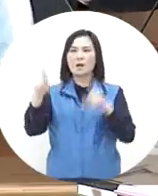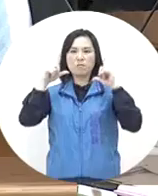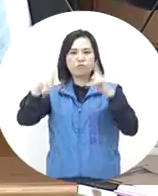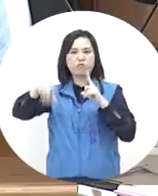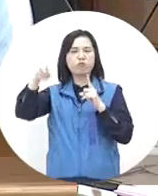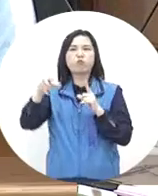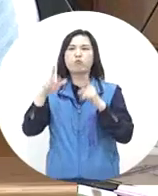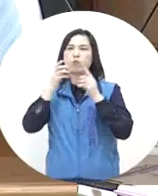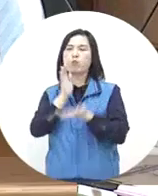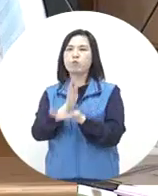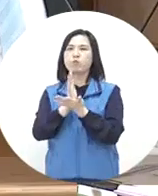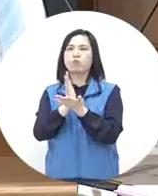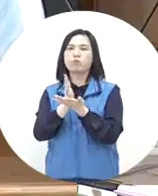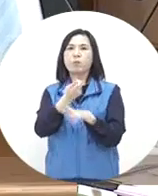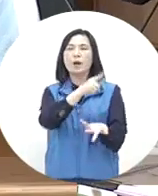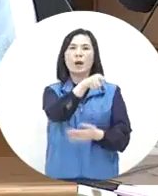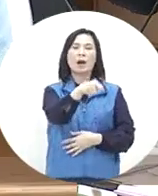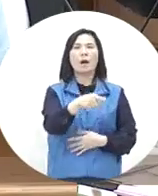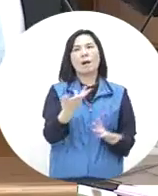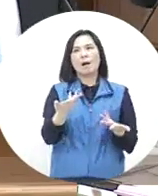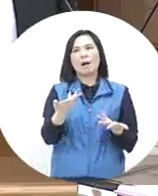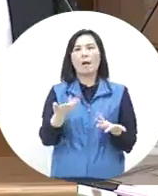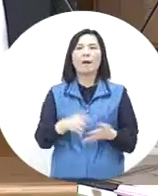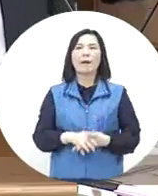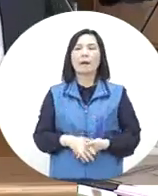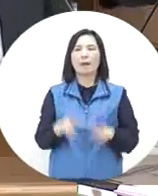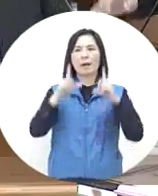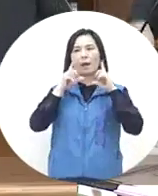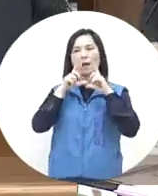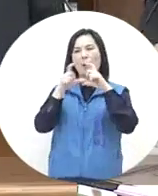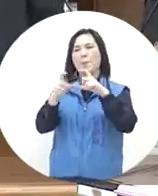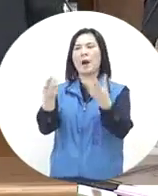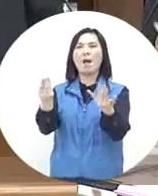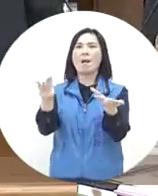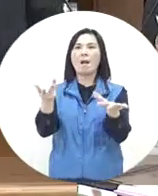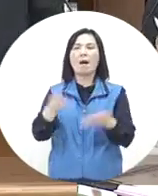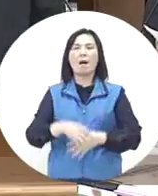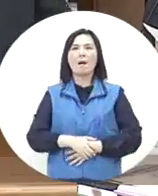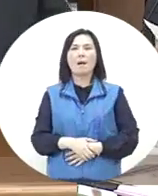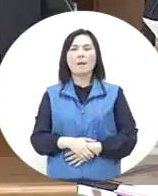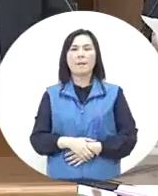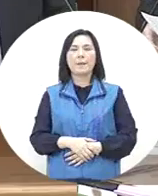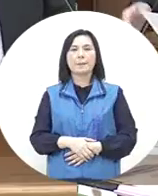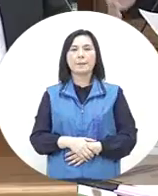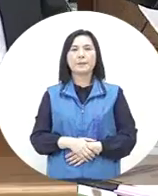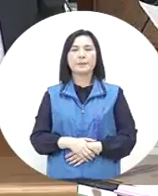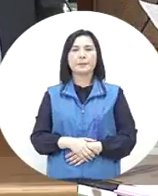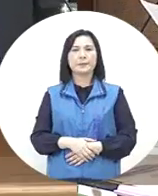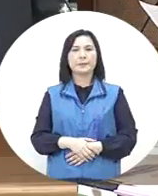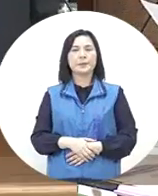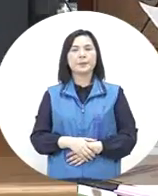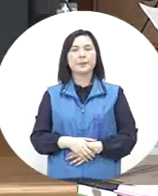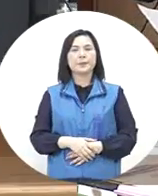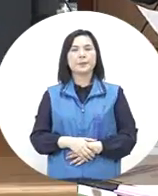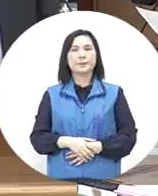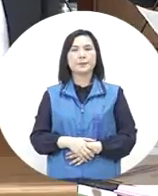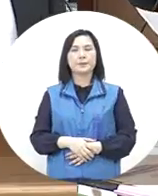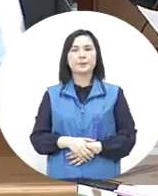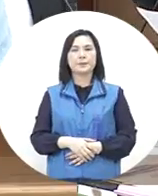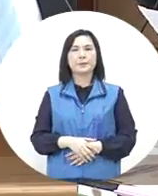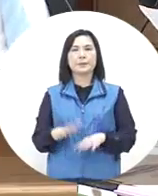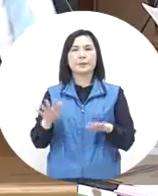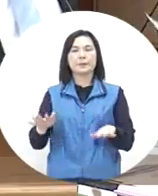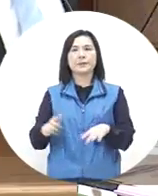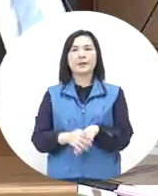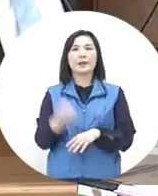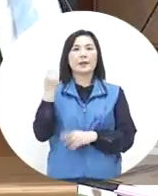后，我也没有看你任何的反驳，所以呢，我们现在看到啊，有关于横跨新店